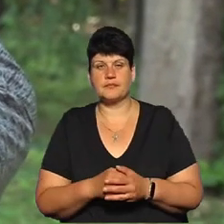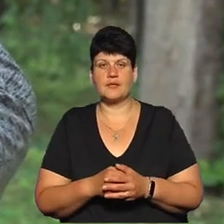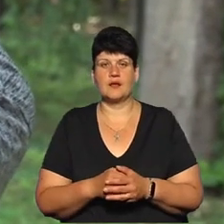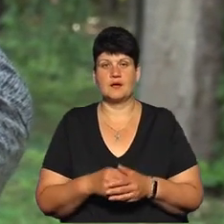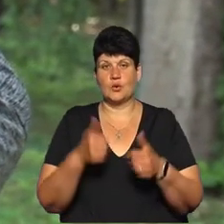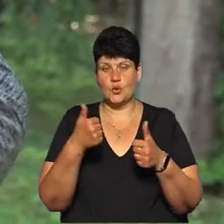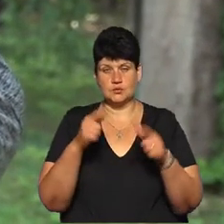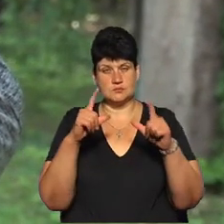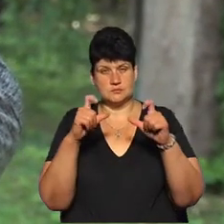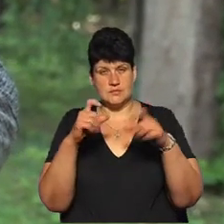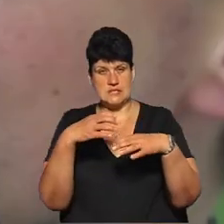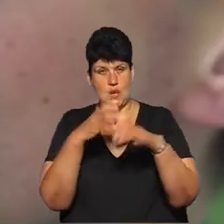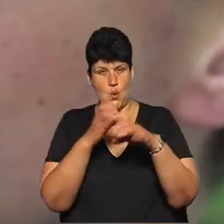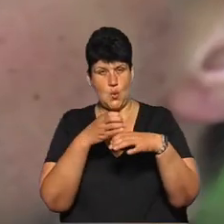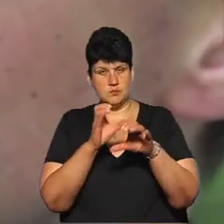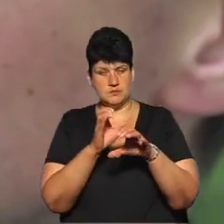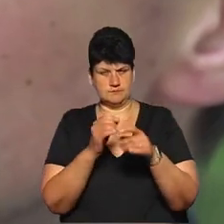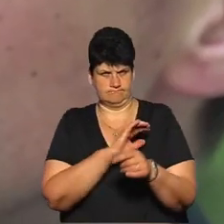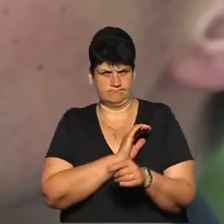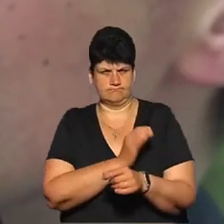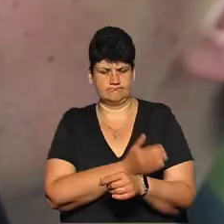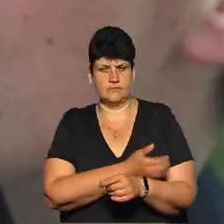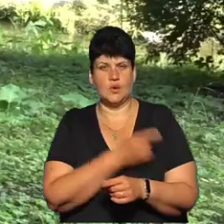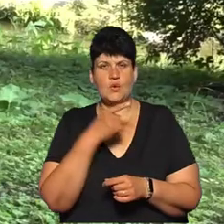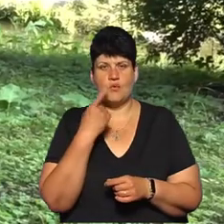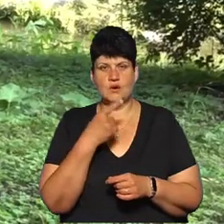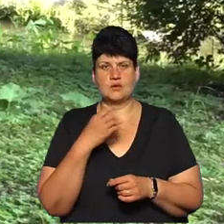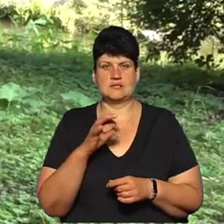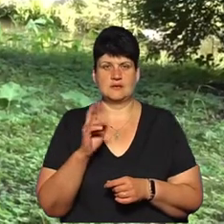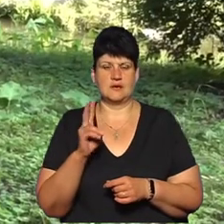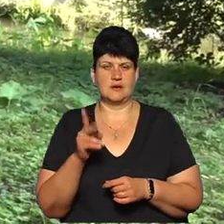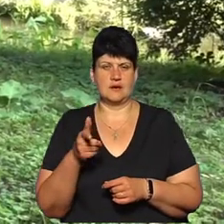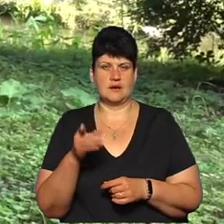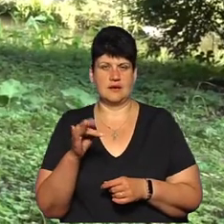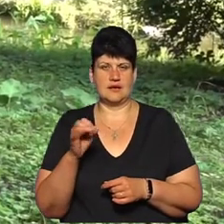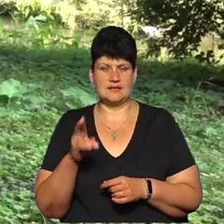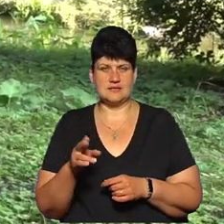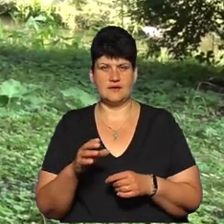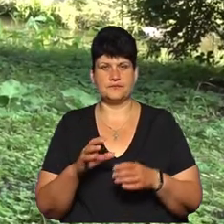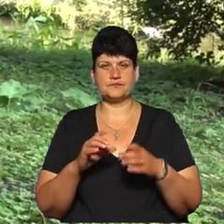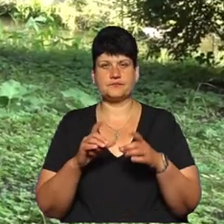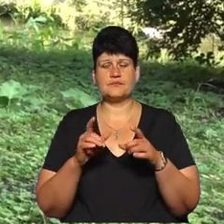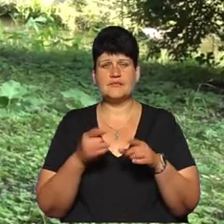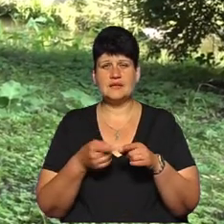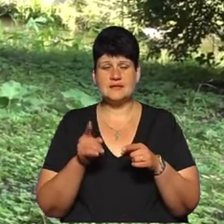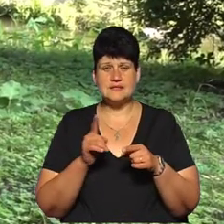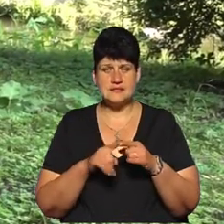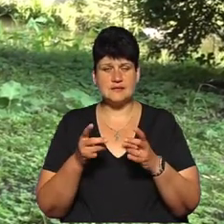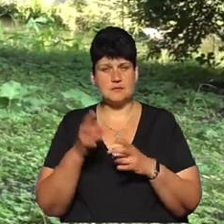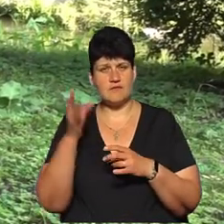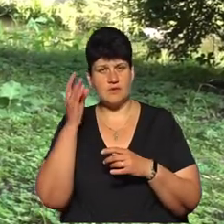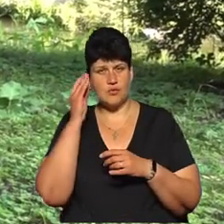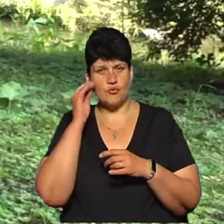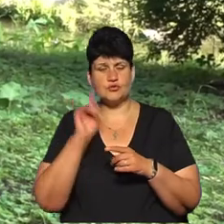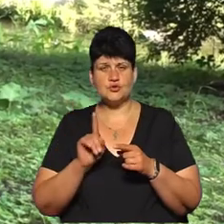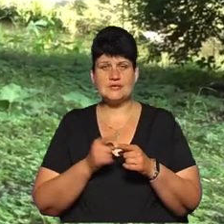оптика відповідного класу, каже Олександр Гриців. Фотоапарат – це не є повнокадровим, тобто треба враховувати, що це,